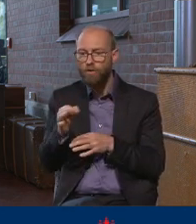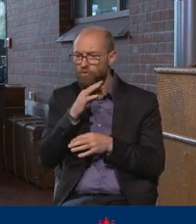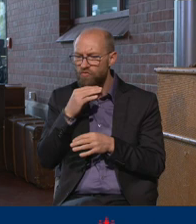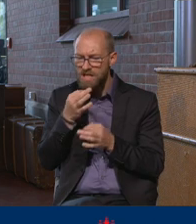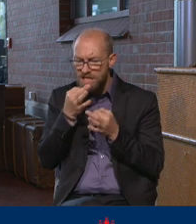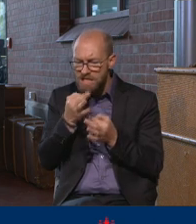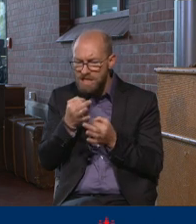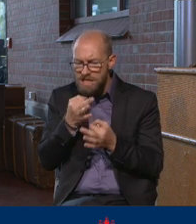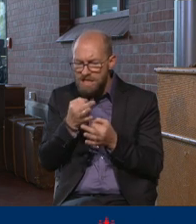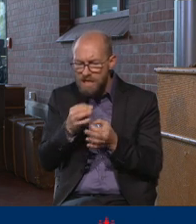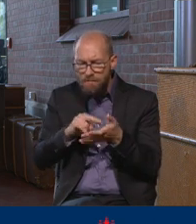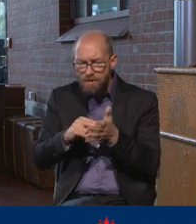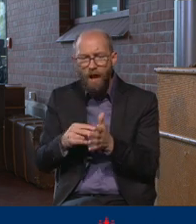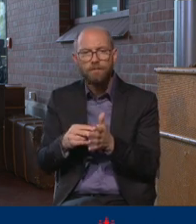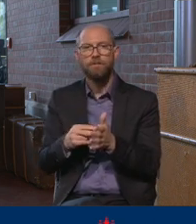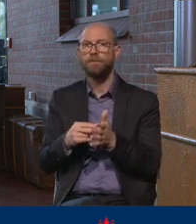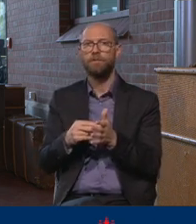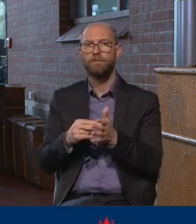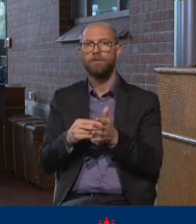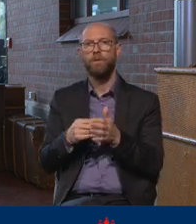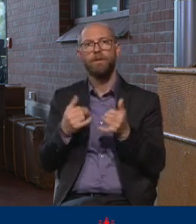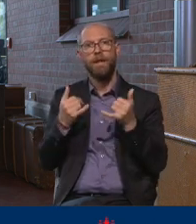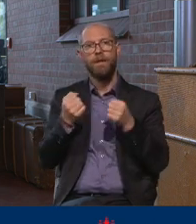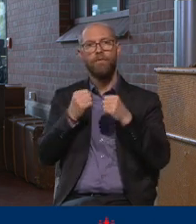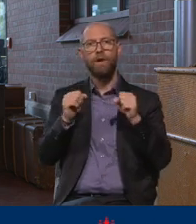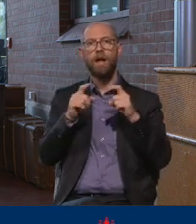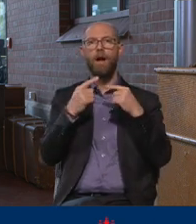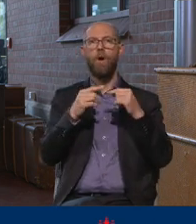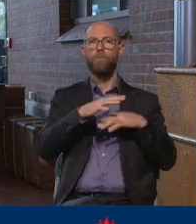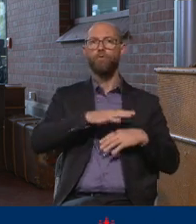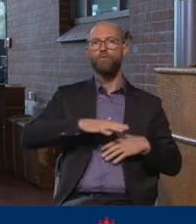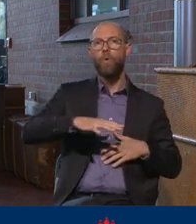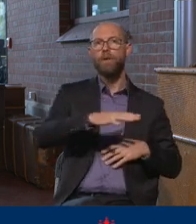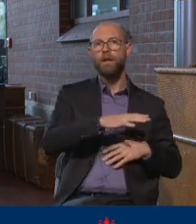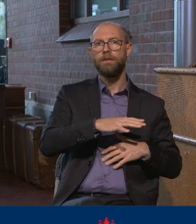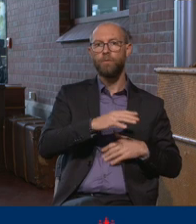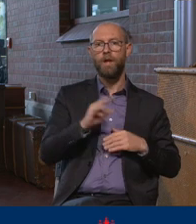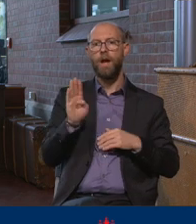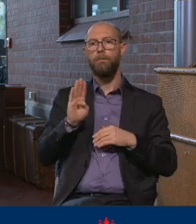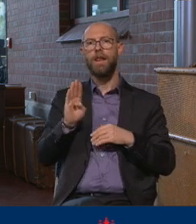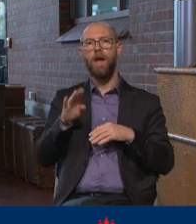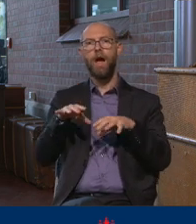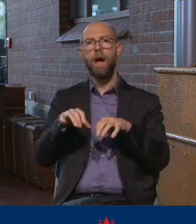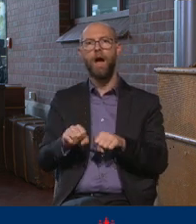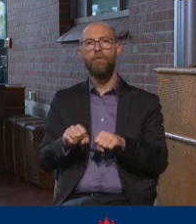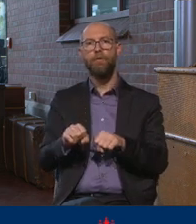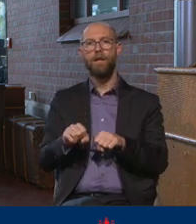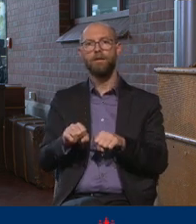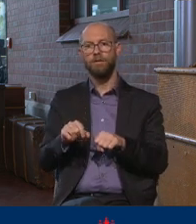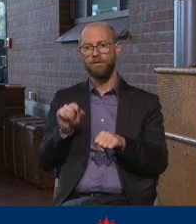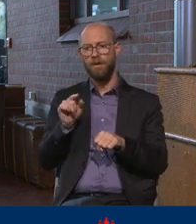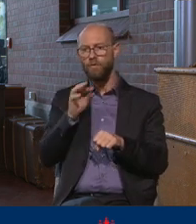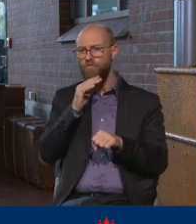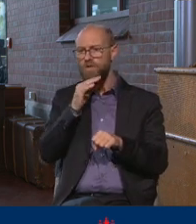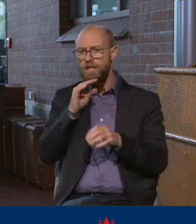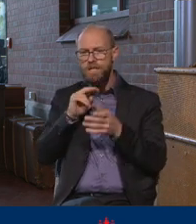geplant werden und eben das gerade bei den freiraum zonen oder bei dem beim billa hafen viele dinge zu sehr bis ins